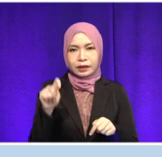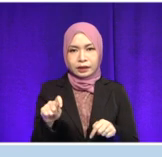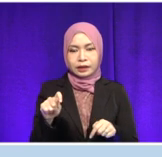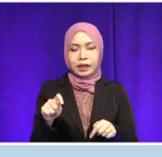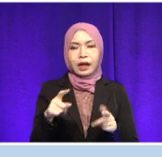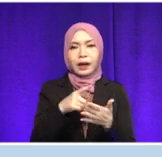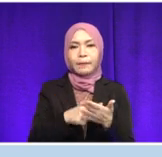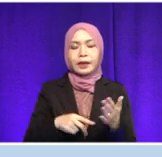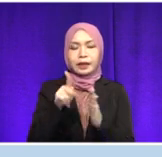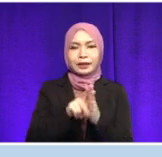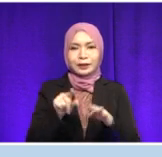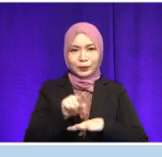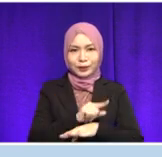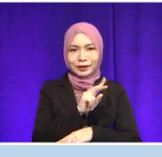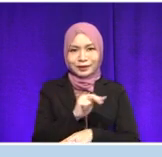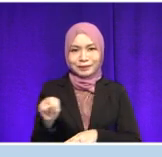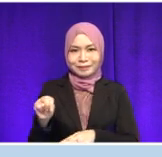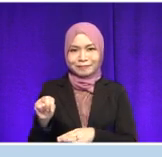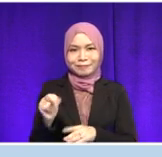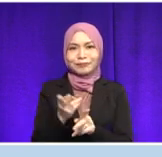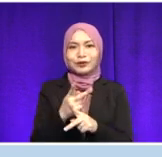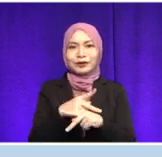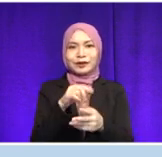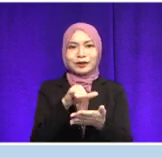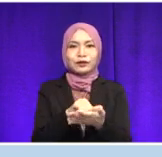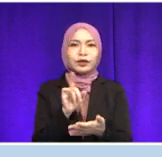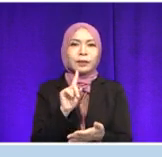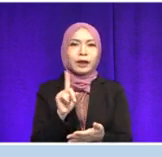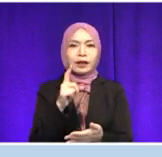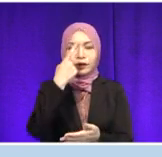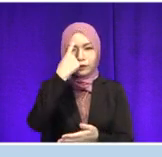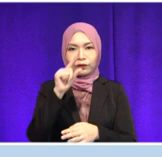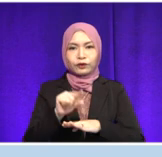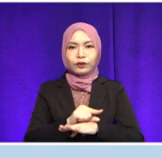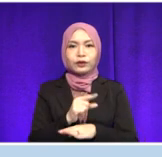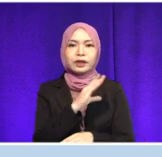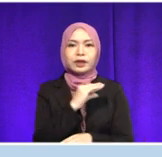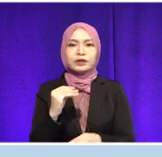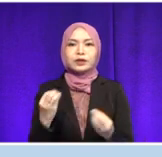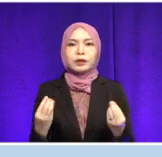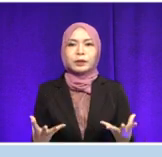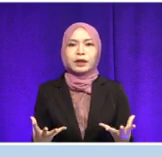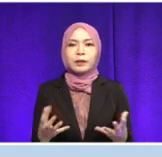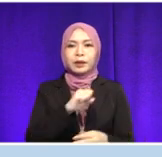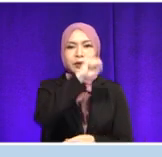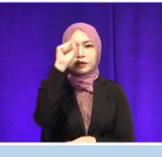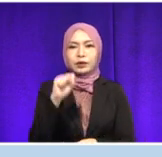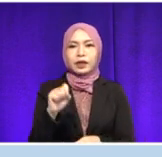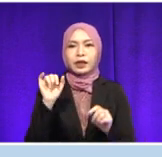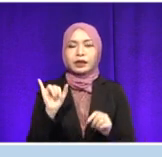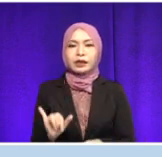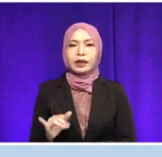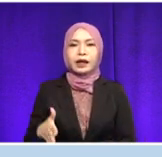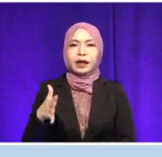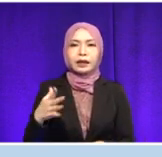kegunaan produk itu di mana produk anak digunakan dan ada beberapa persoalan lagi yang kita boleh timbulkan semua